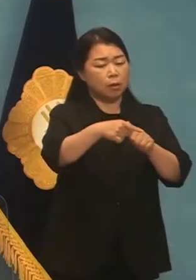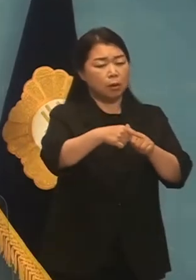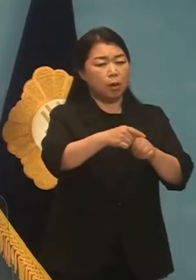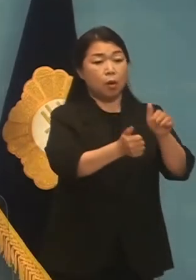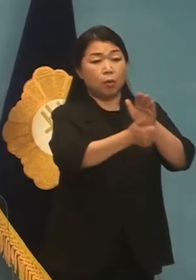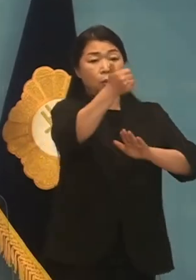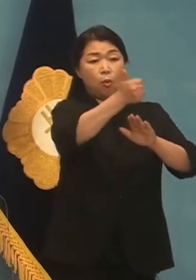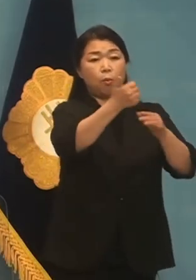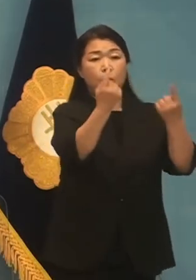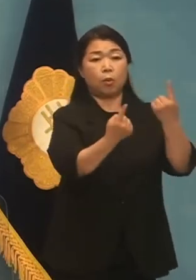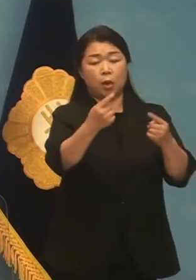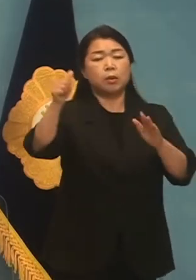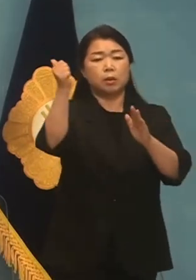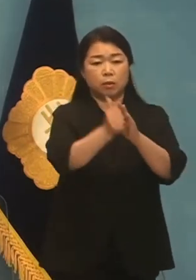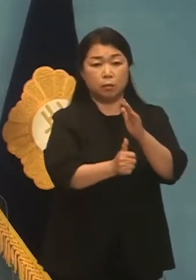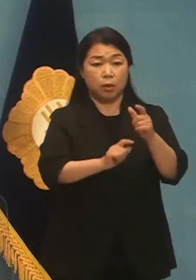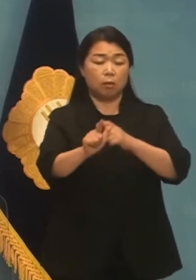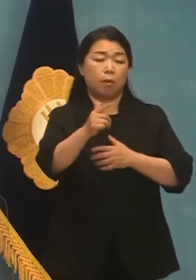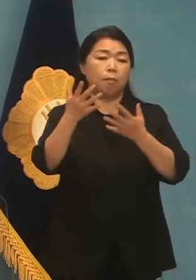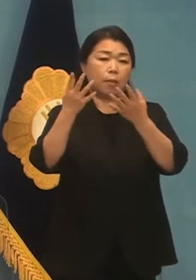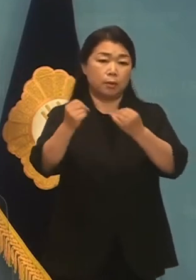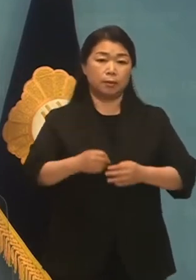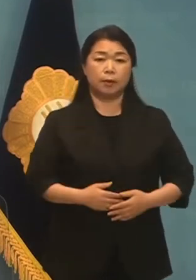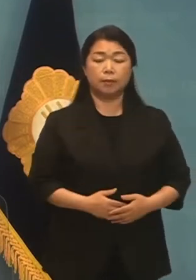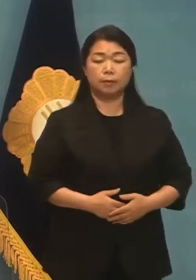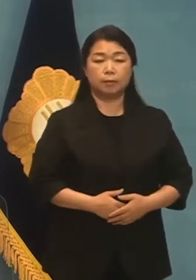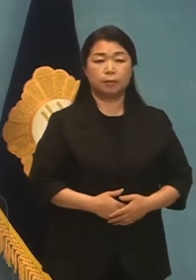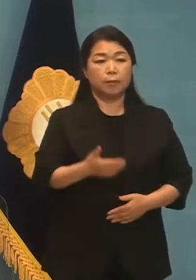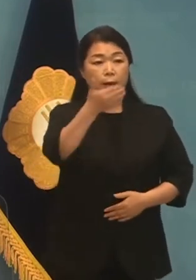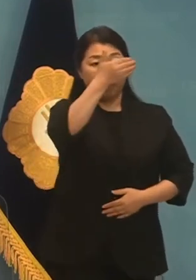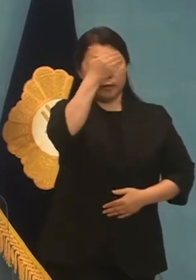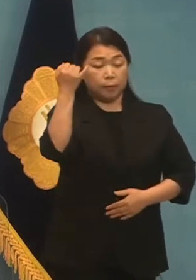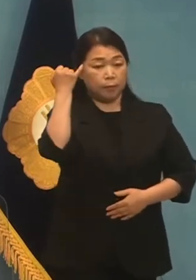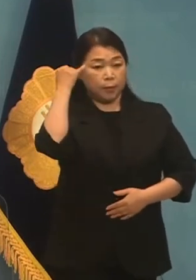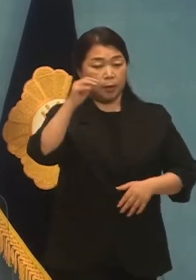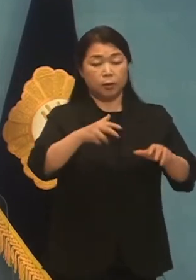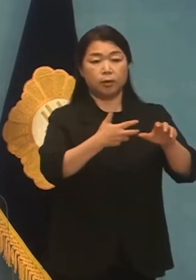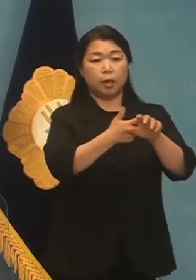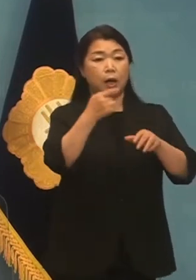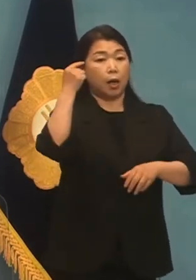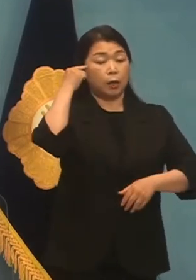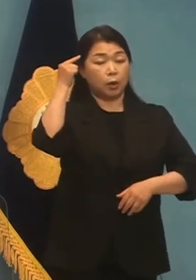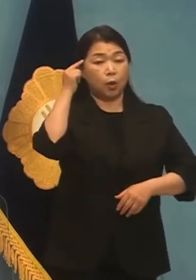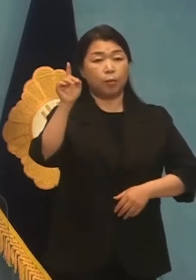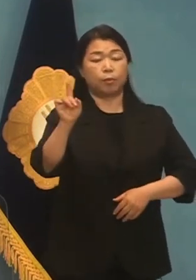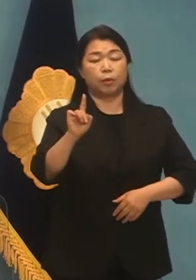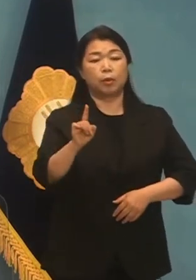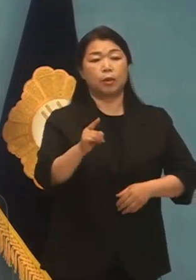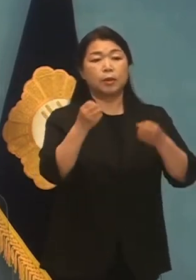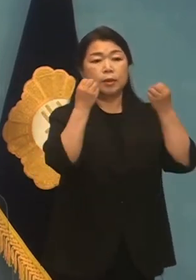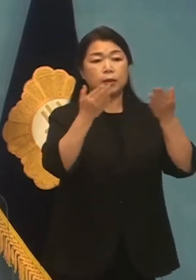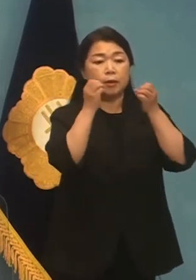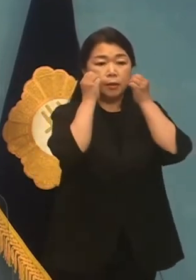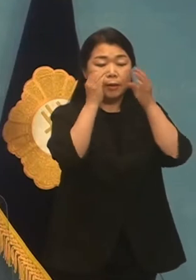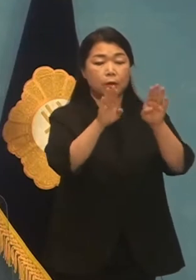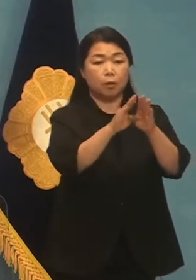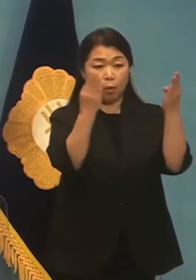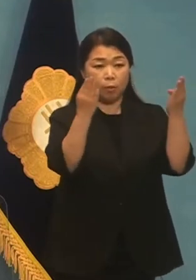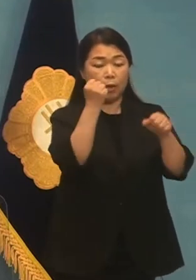실패율이 더 높은 것이 청년들의 현실입니다. 청년의 창의적이고 혁신적인 아이디어가 창업으로 연결될 수 있는